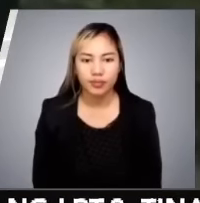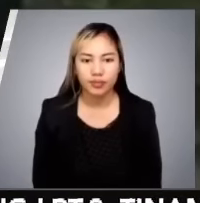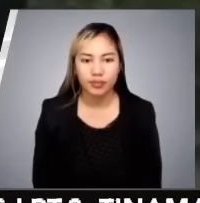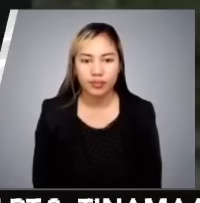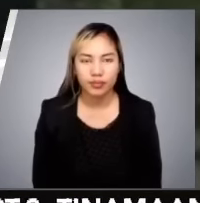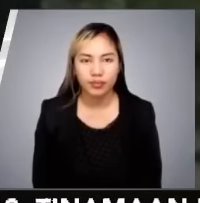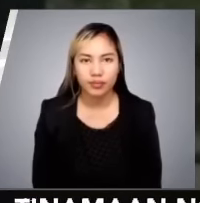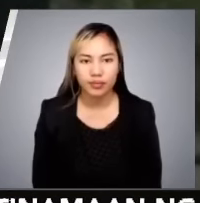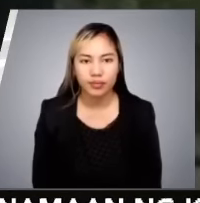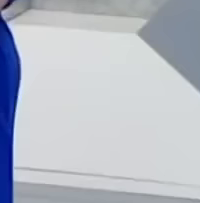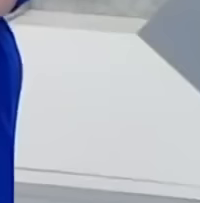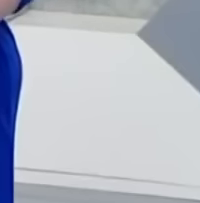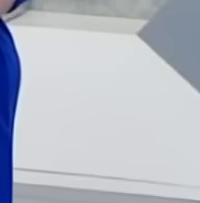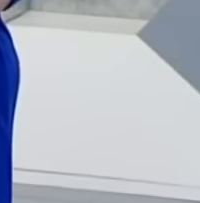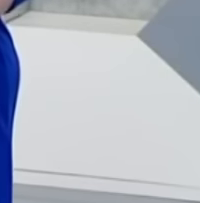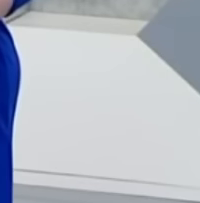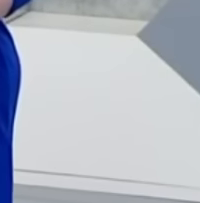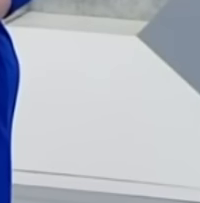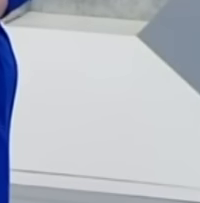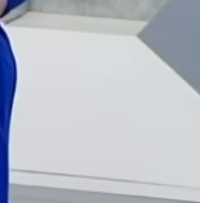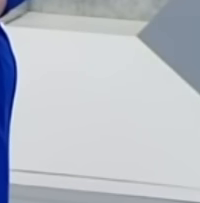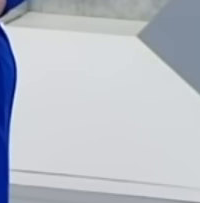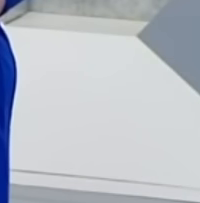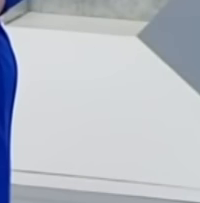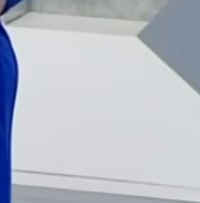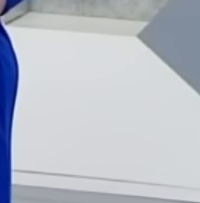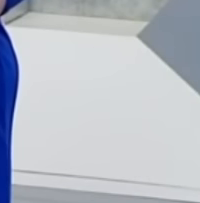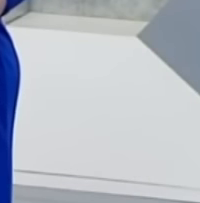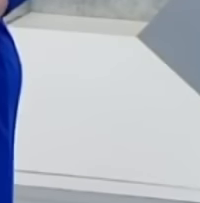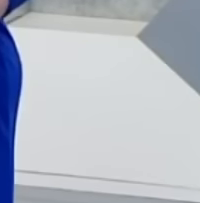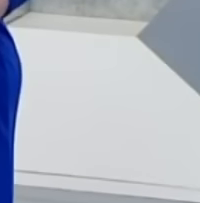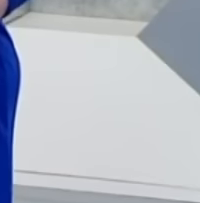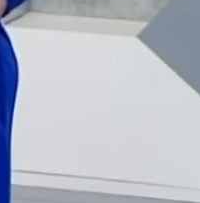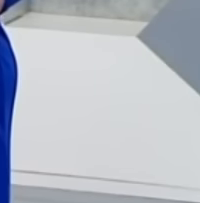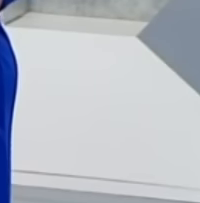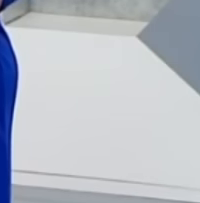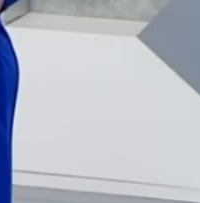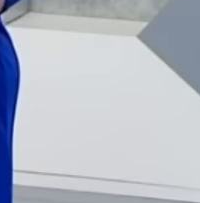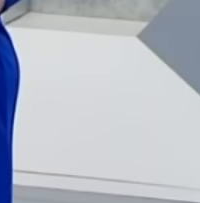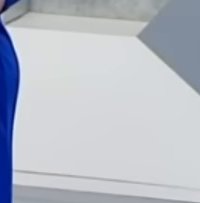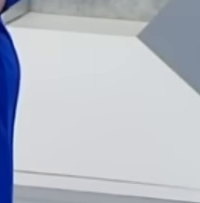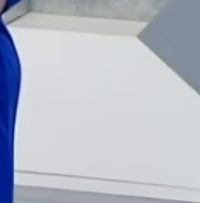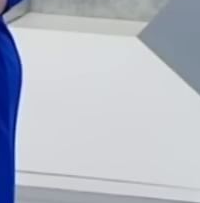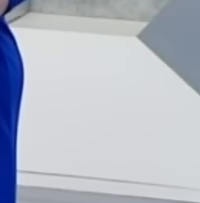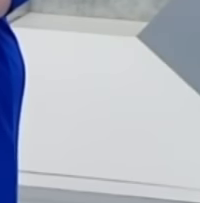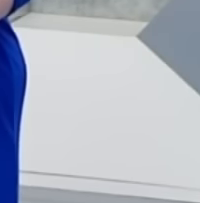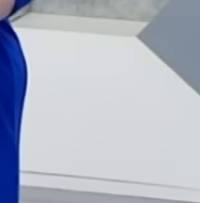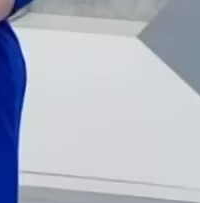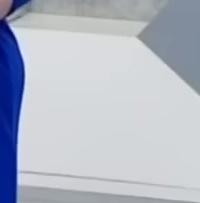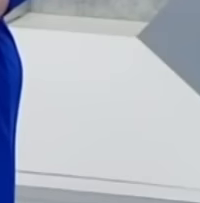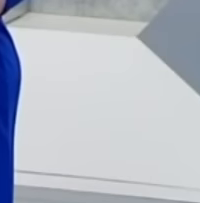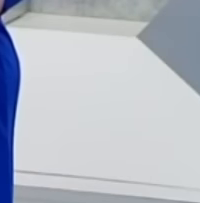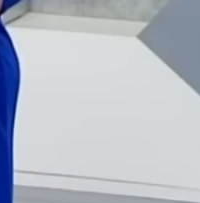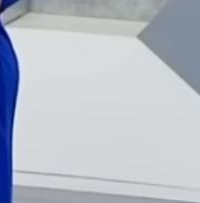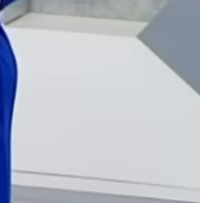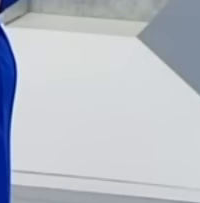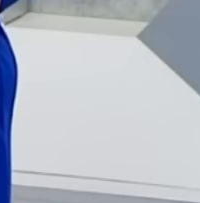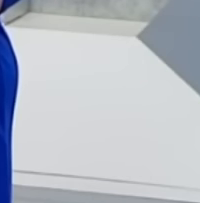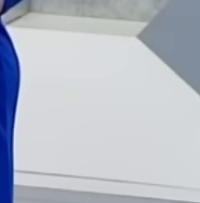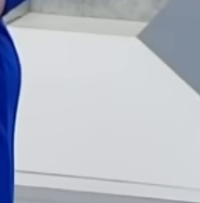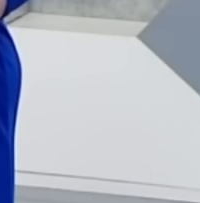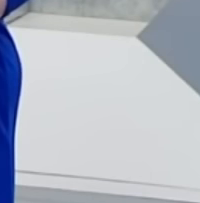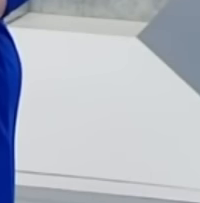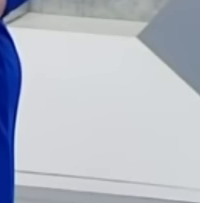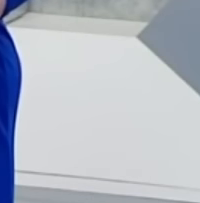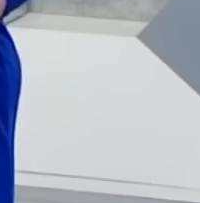integrated news kapuso para sa mga maiinit na balita mag-subscribe sa GMA integrated news sa YouTube sa